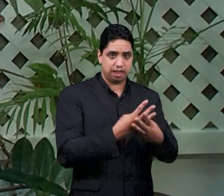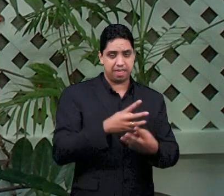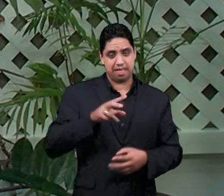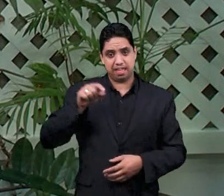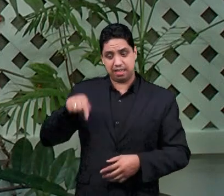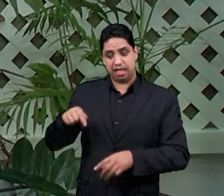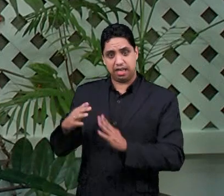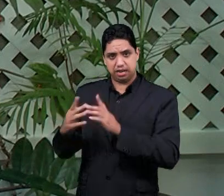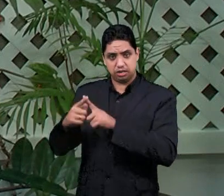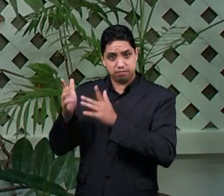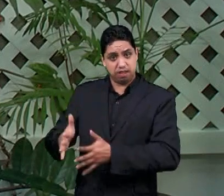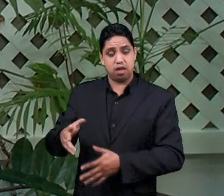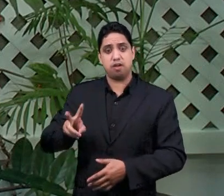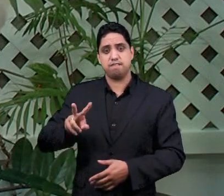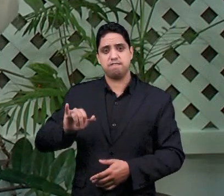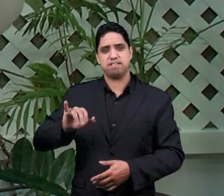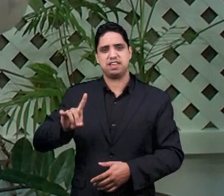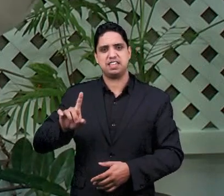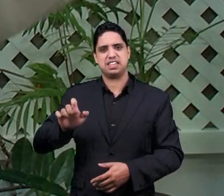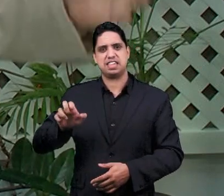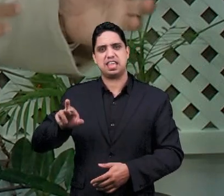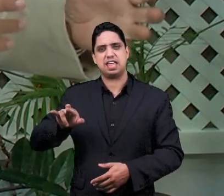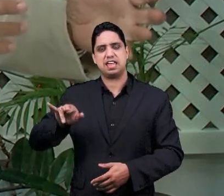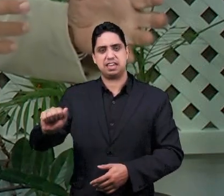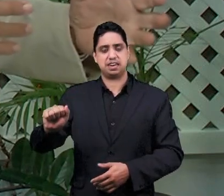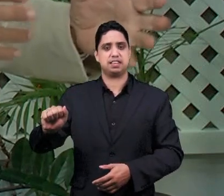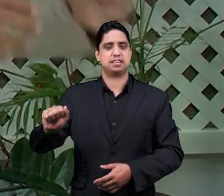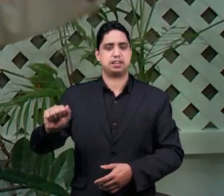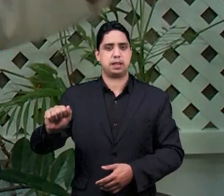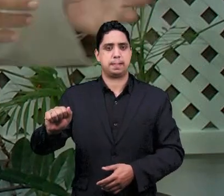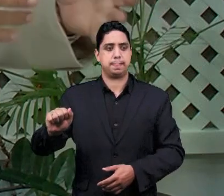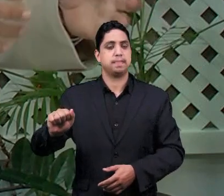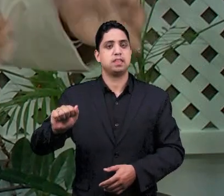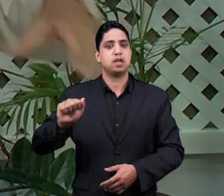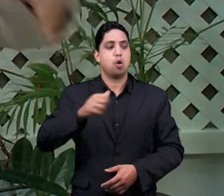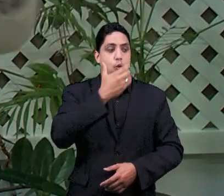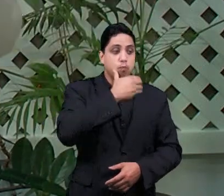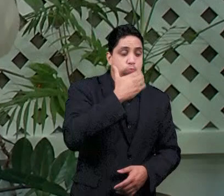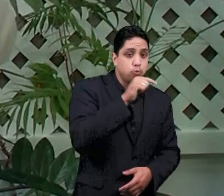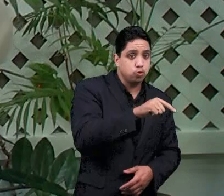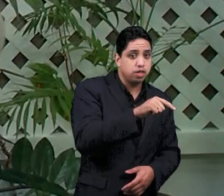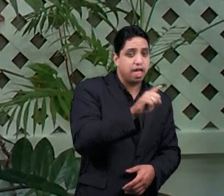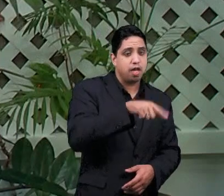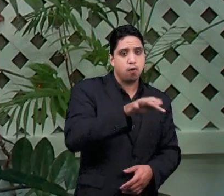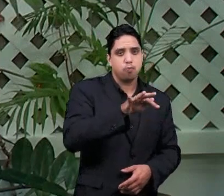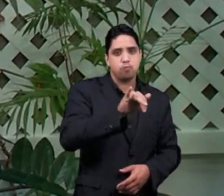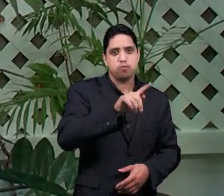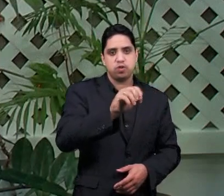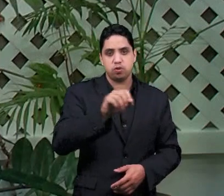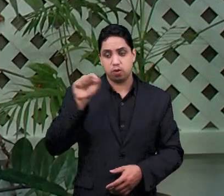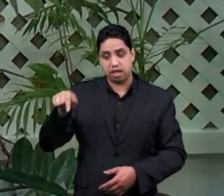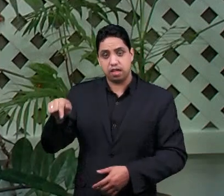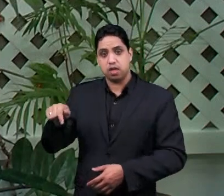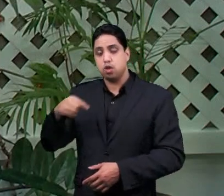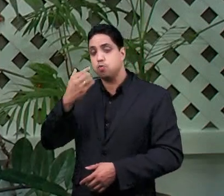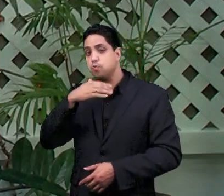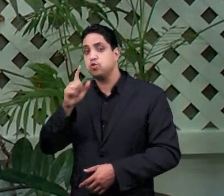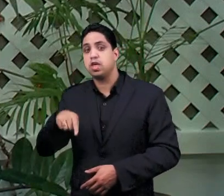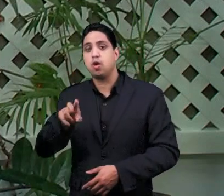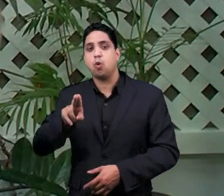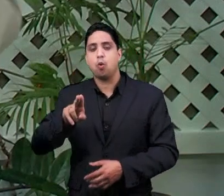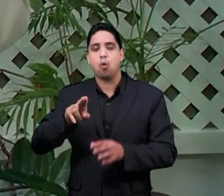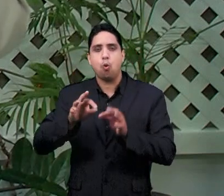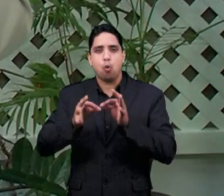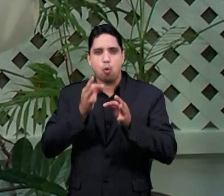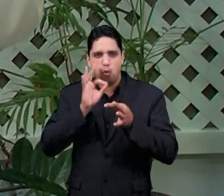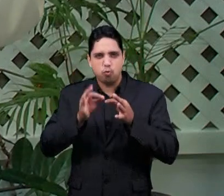là. Et le cep est l'église. Donc, le fruit du figuier, c'est la figue. Et le fruit du